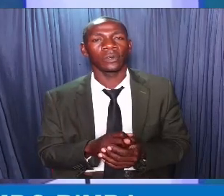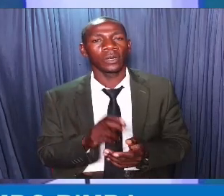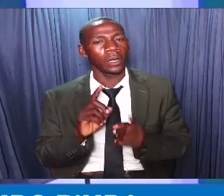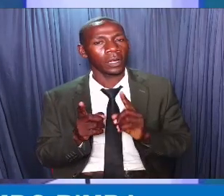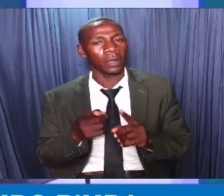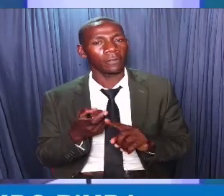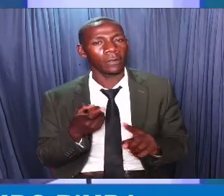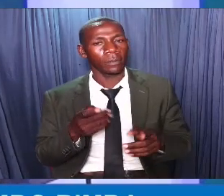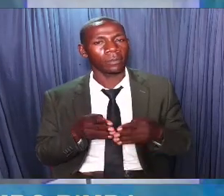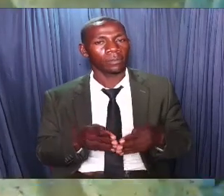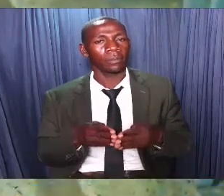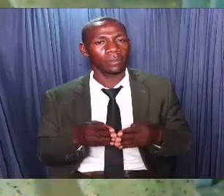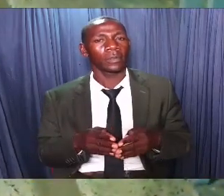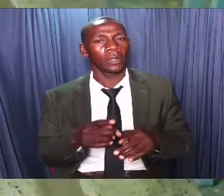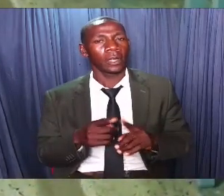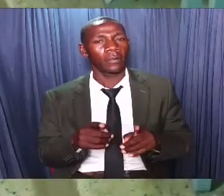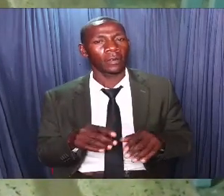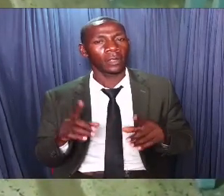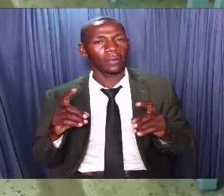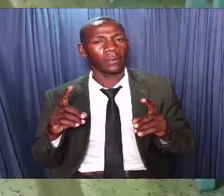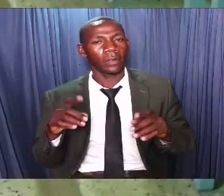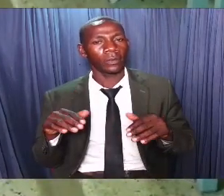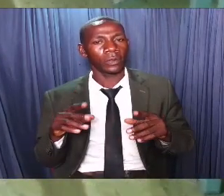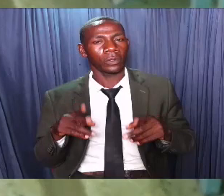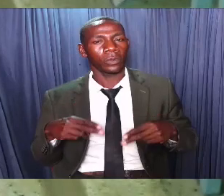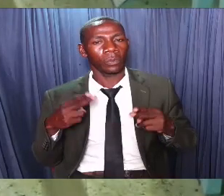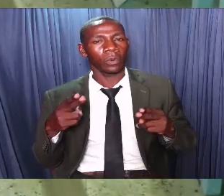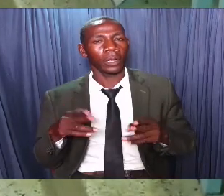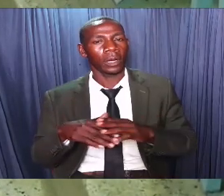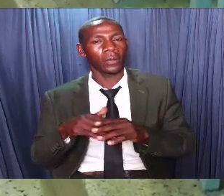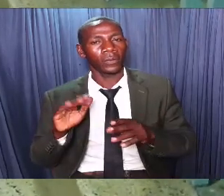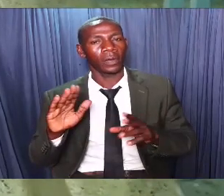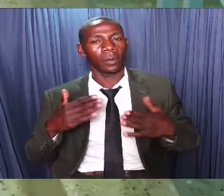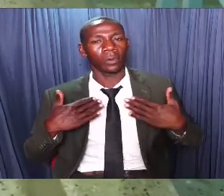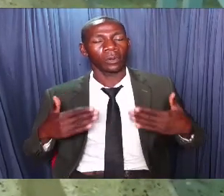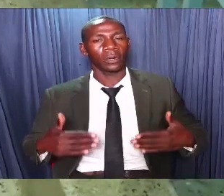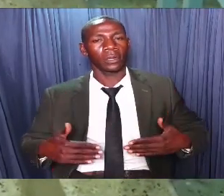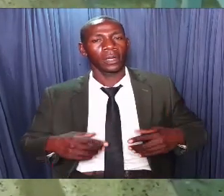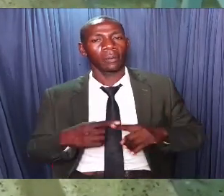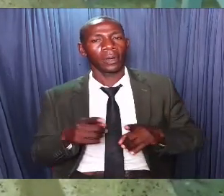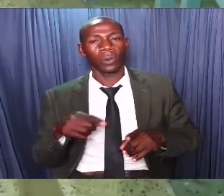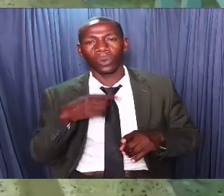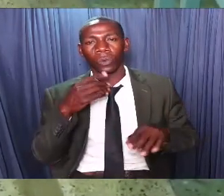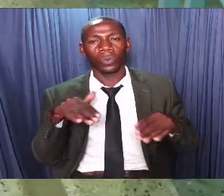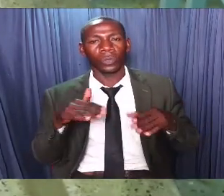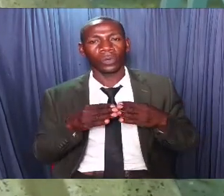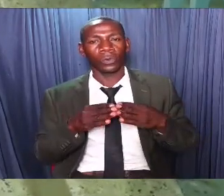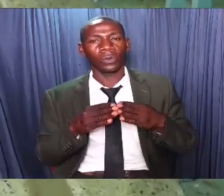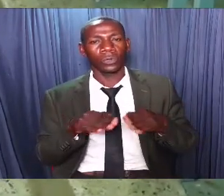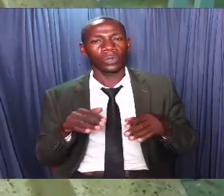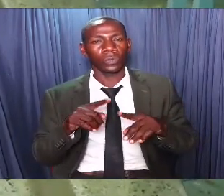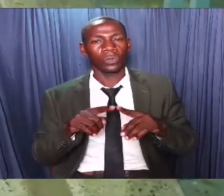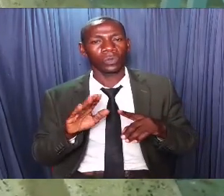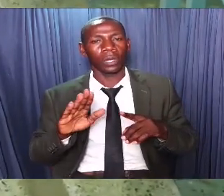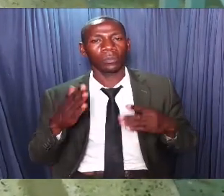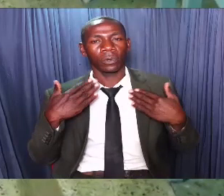Ikimbieni zinaa. Kila dhambi aitendayo mwanadamu ni nje ya mwili wake. Ila yeye afanyaye zinaa hutenda